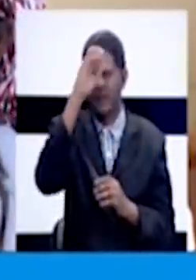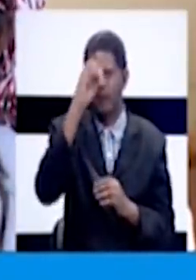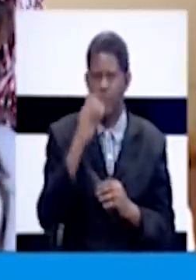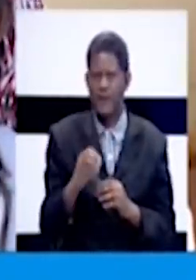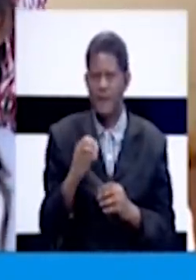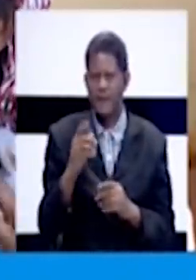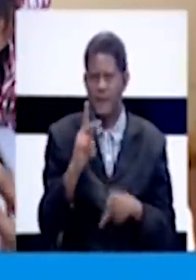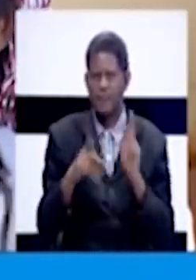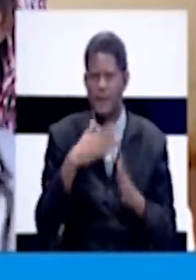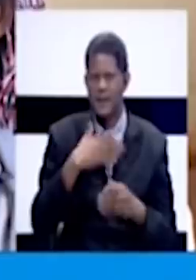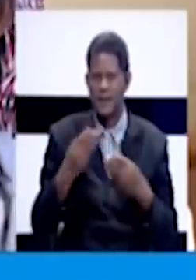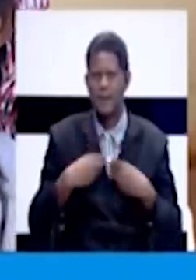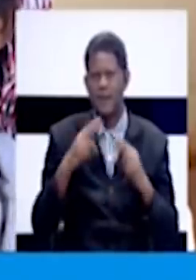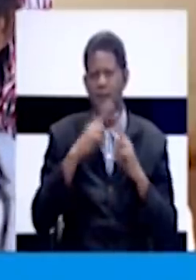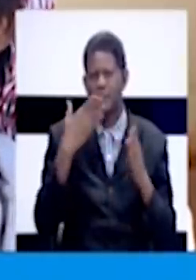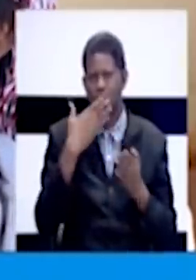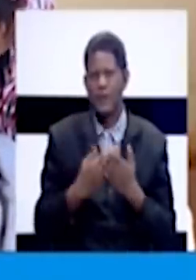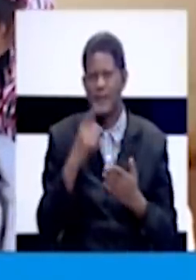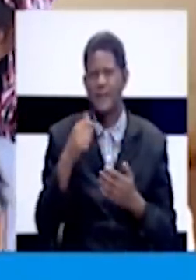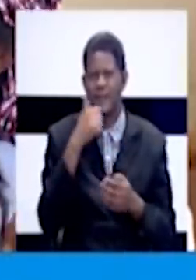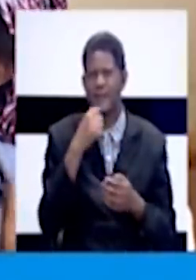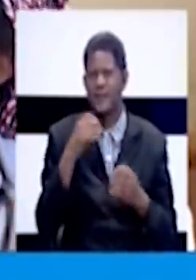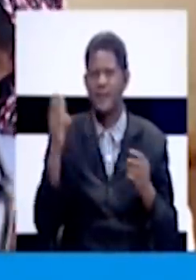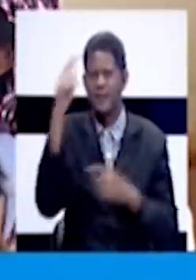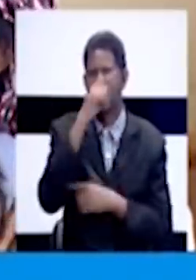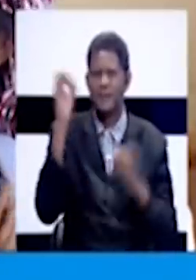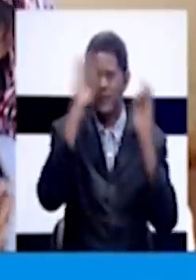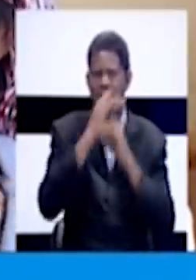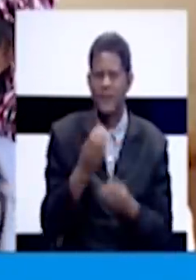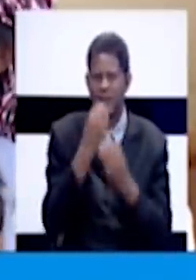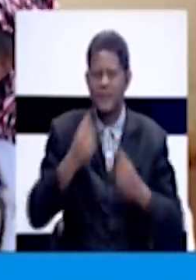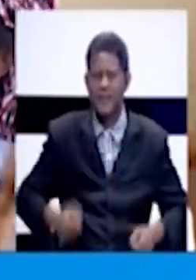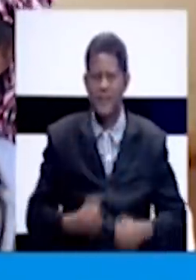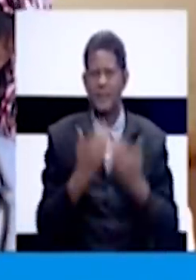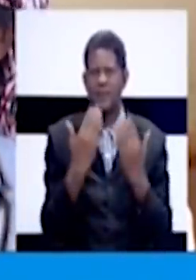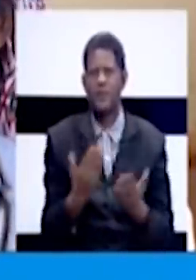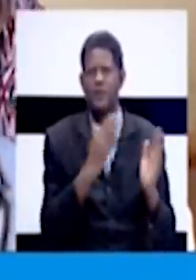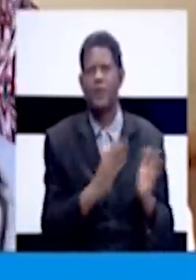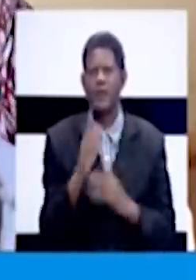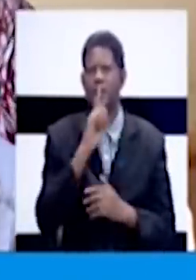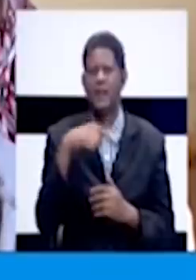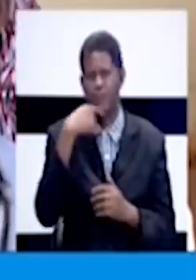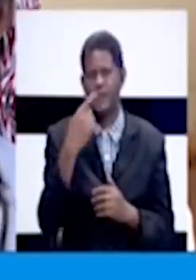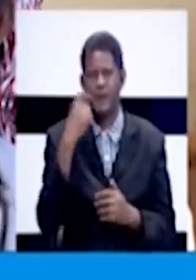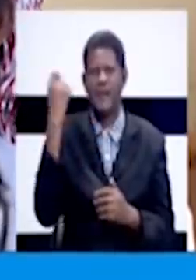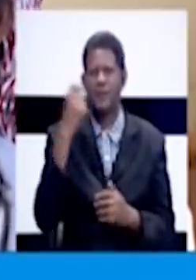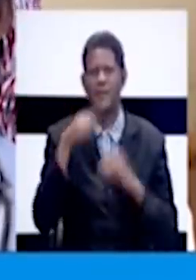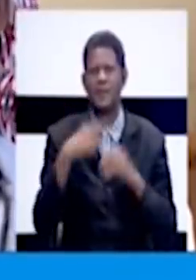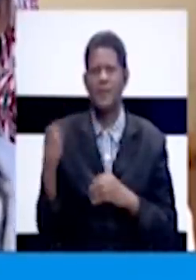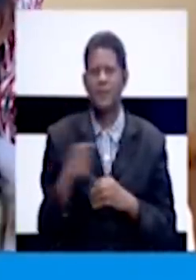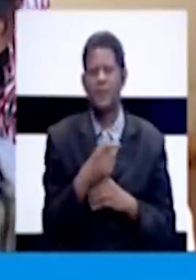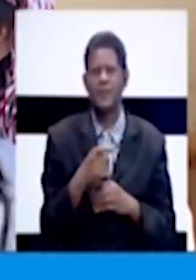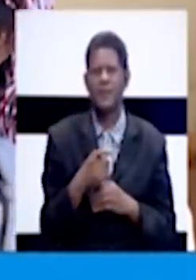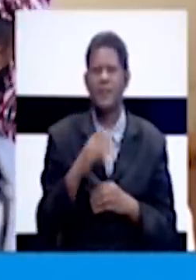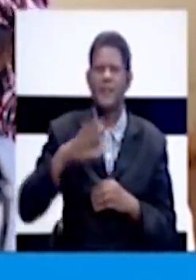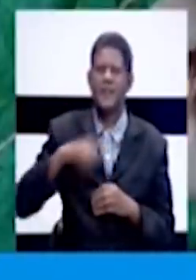زهنا بتعم صبو يعفتن دقان سي قطر ليتي يا وبتدق سنكي حزم دلواتينا بزل عواتنا سلازخونا زي